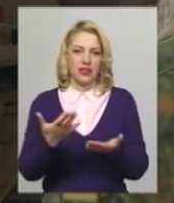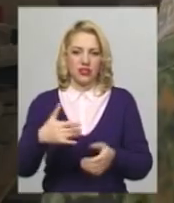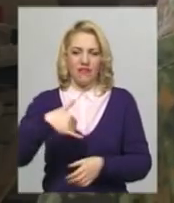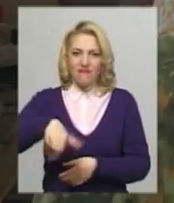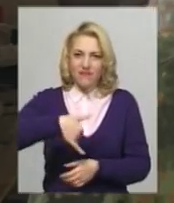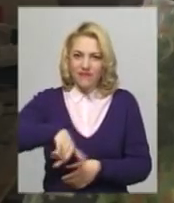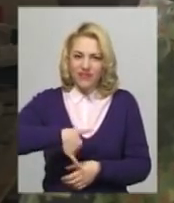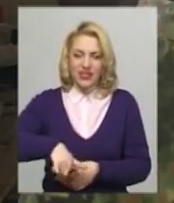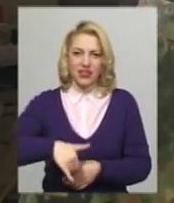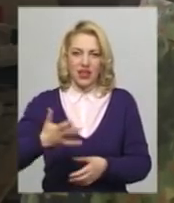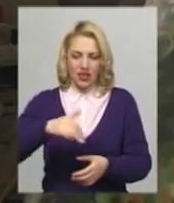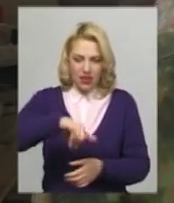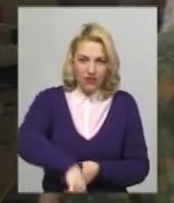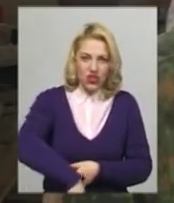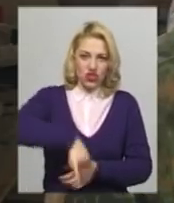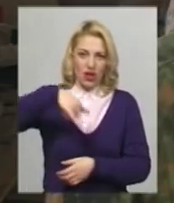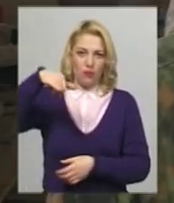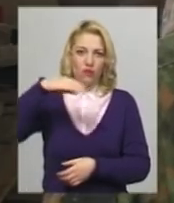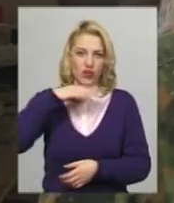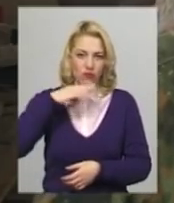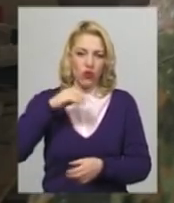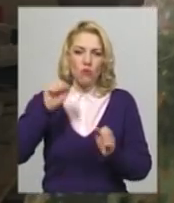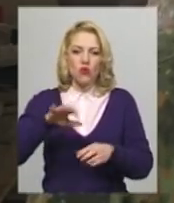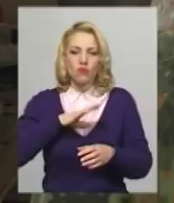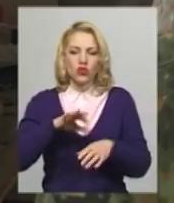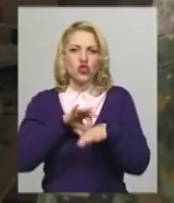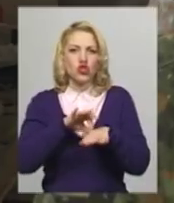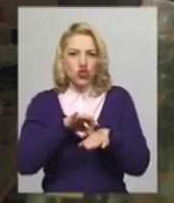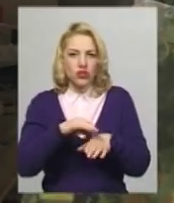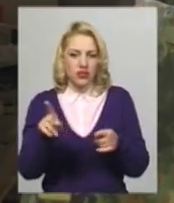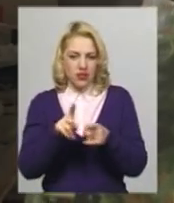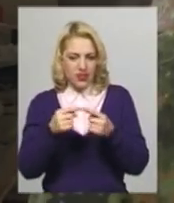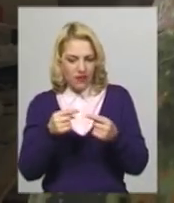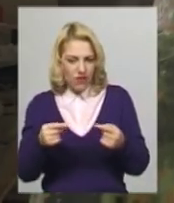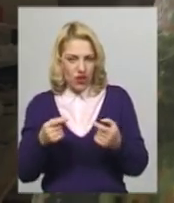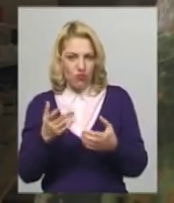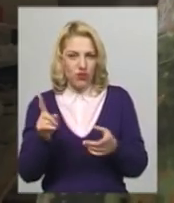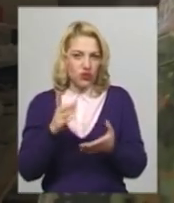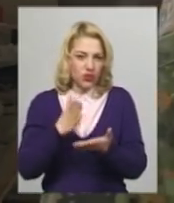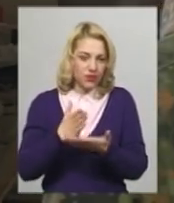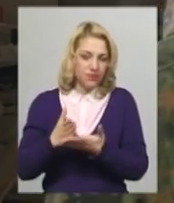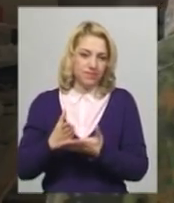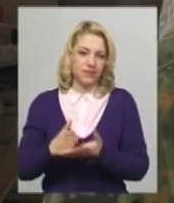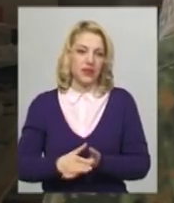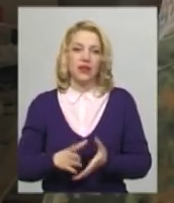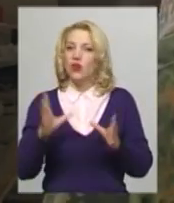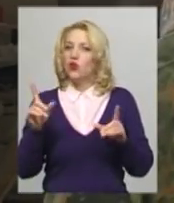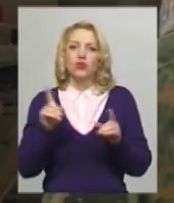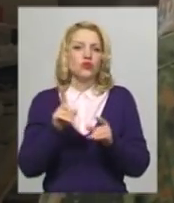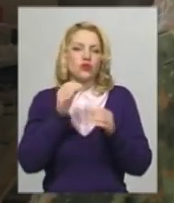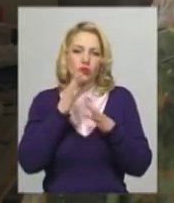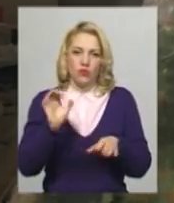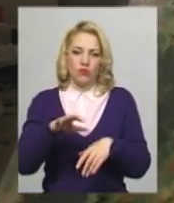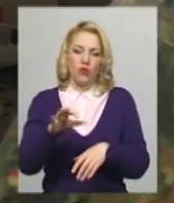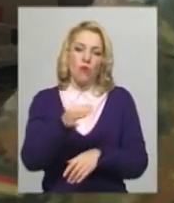якими зачерпували воду. Можливо, якісь вироби зі шкіри зберігаються добре в такій середі. Все, що завгодно,